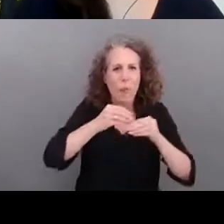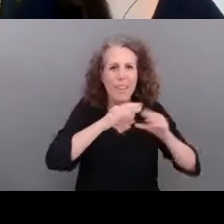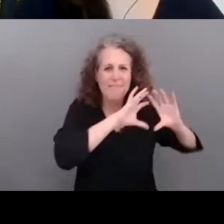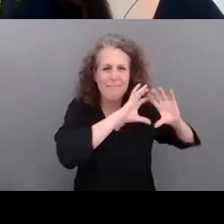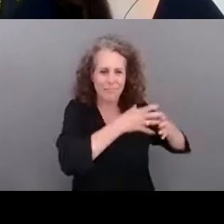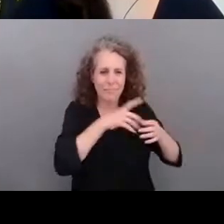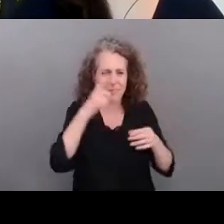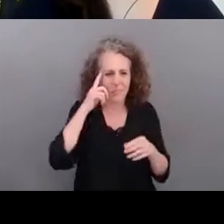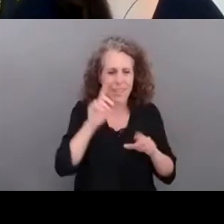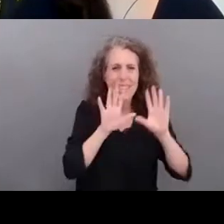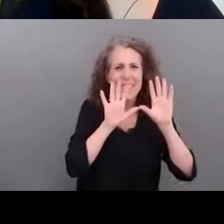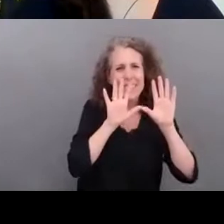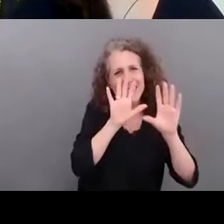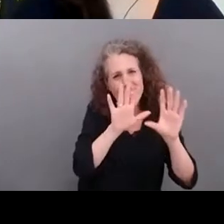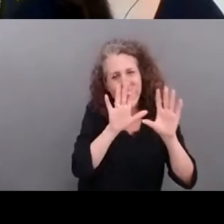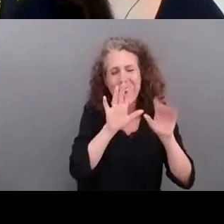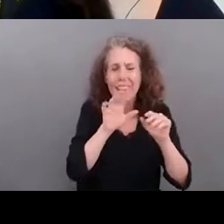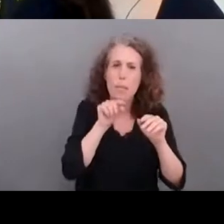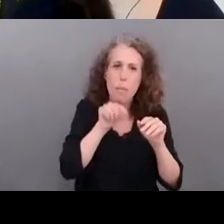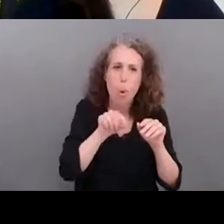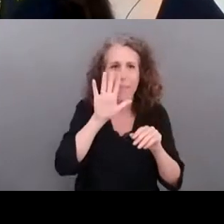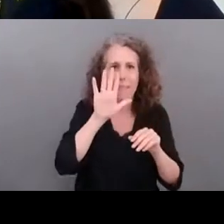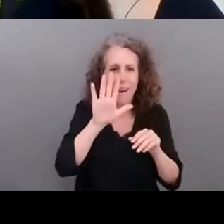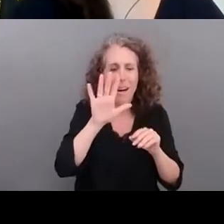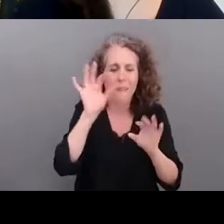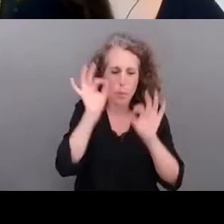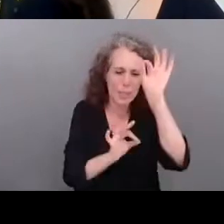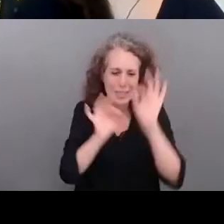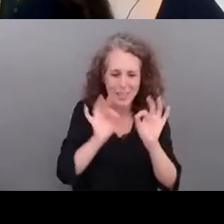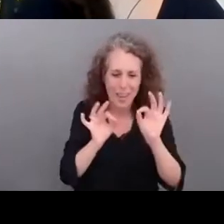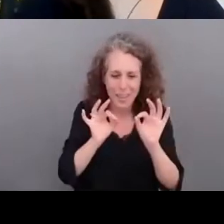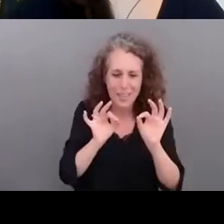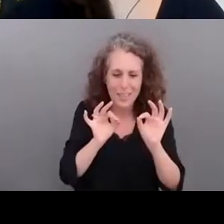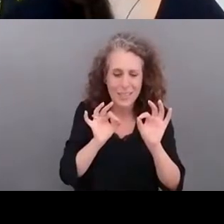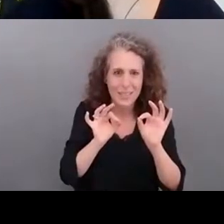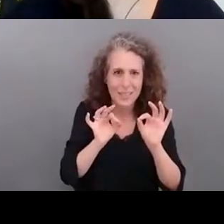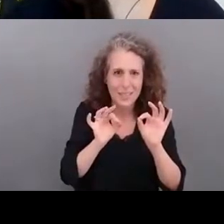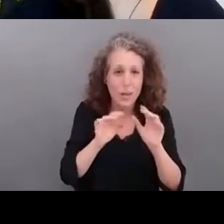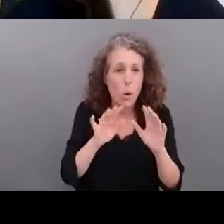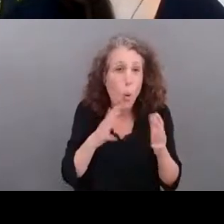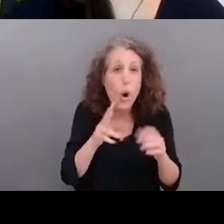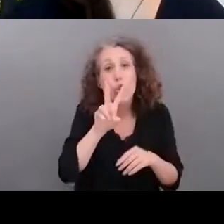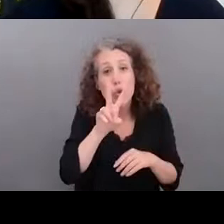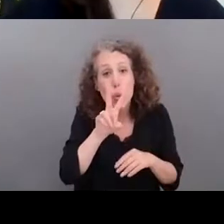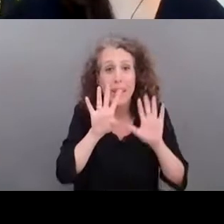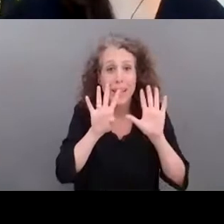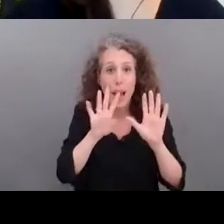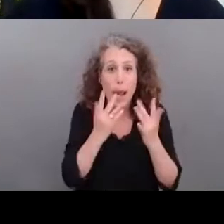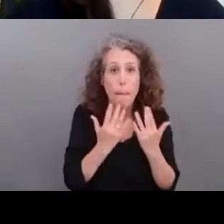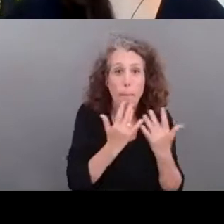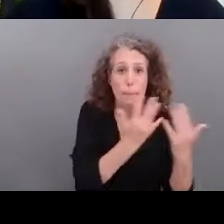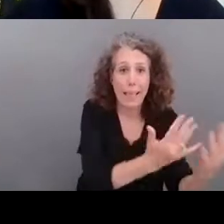plus nombreuses. Elles représentent 10,6% de la population, c'est-à-dire environ 29 millions